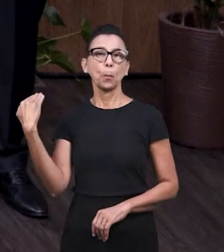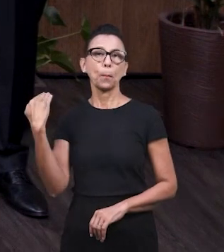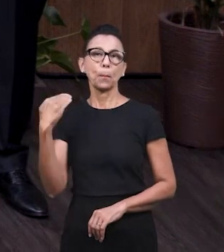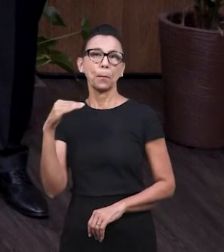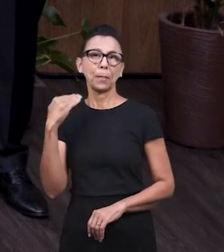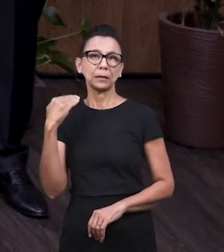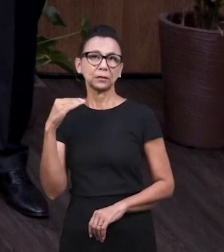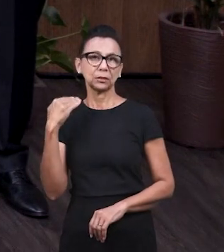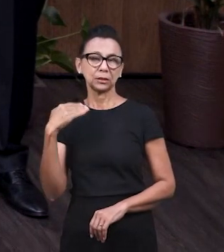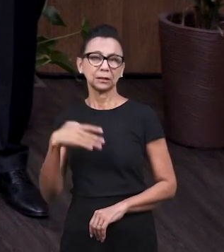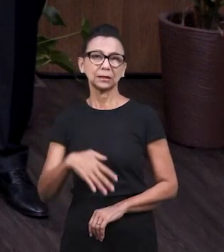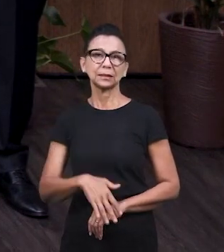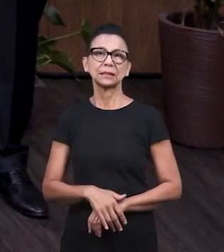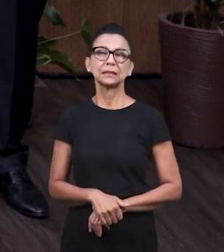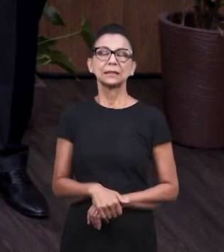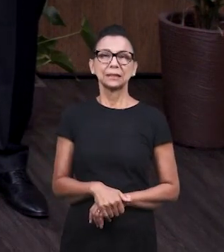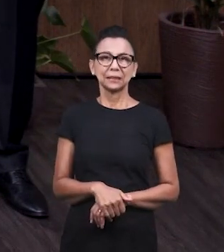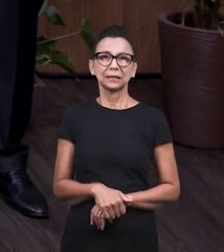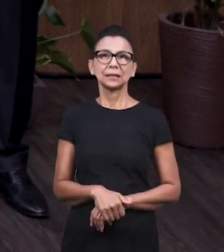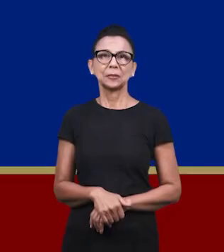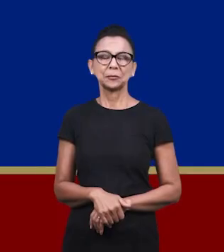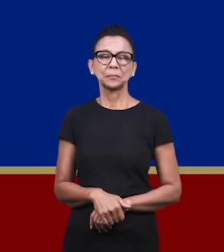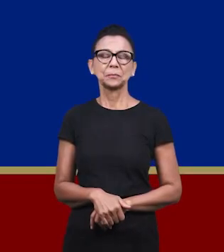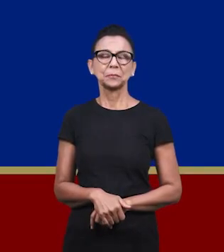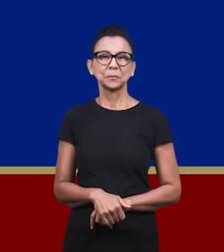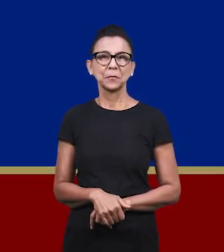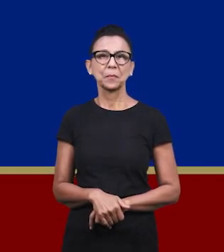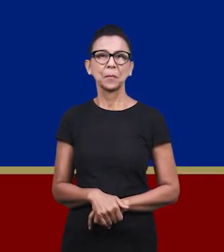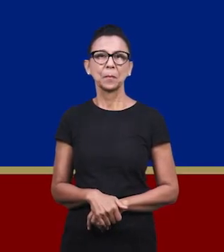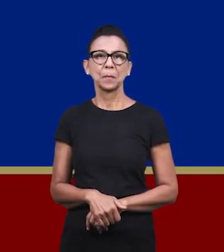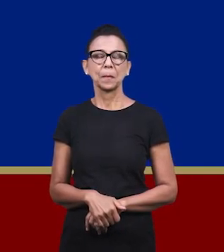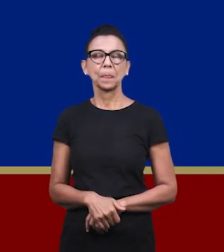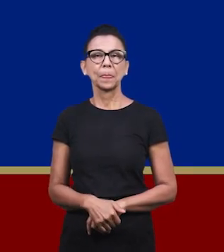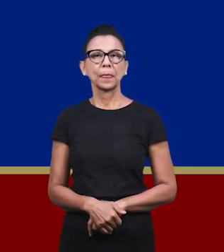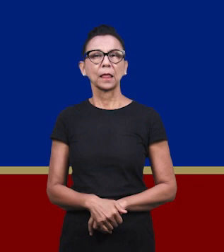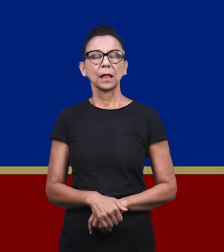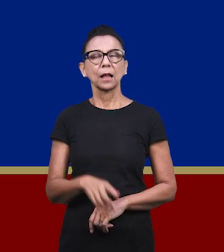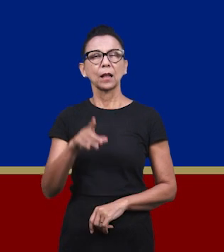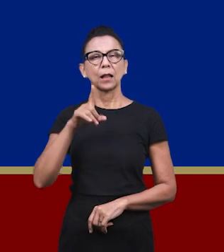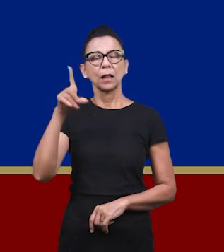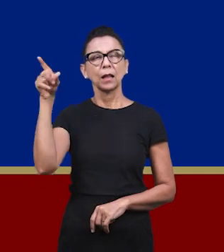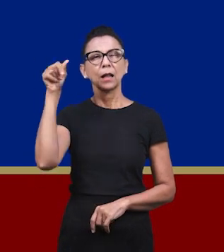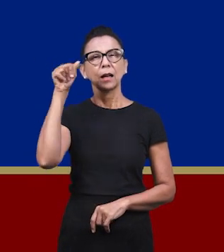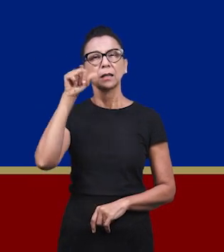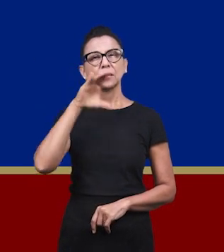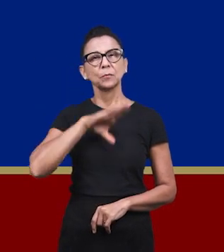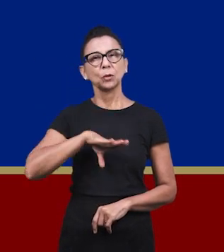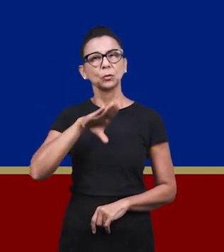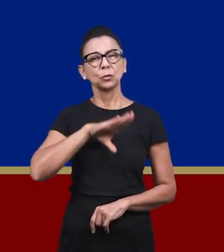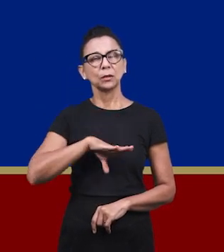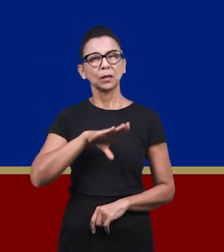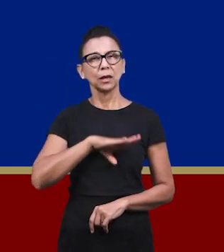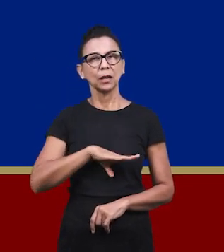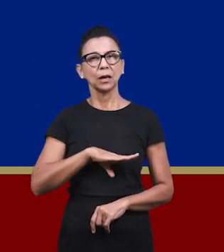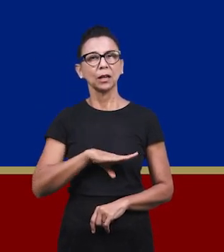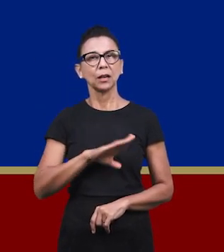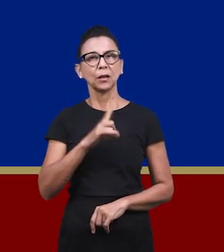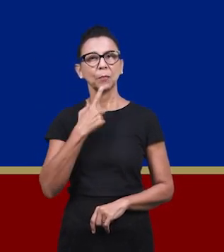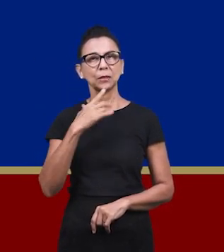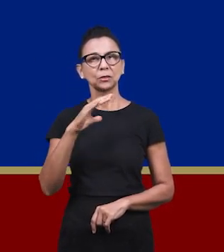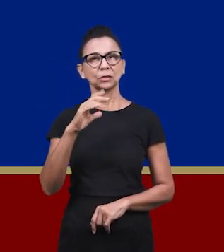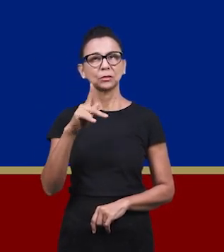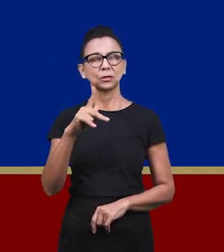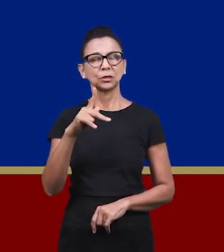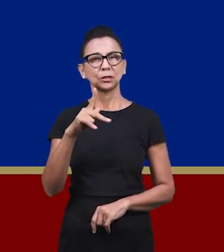Portugal, proche à Lisbonne. Il a écrit, la femme, et il ne savait pas avec qui il